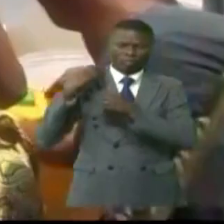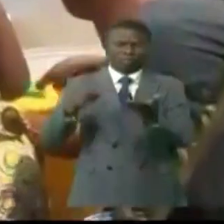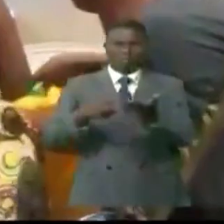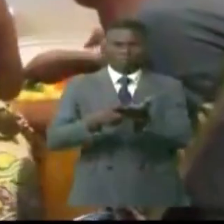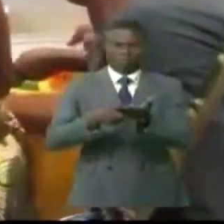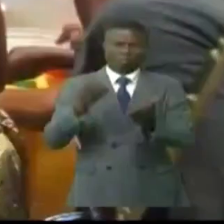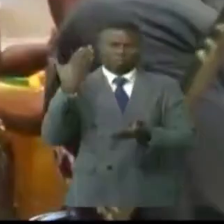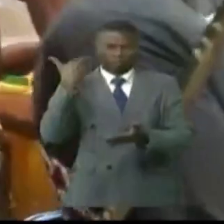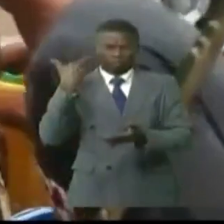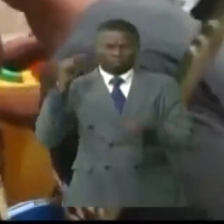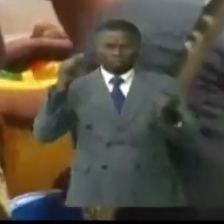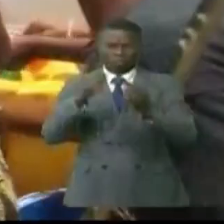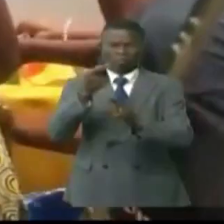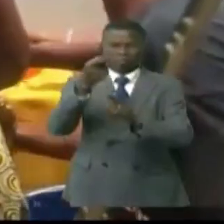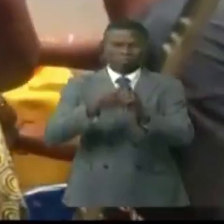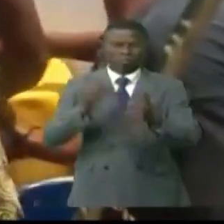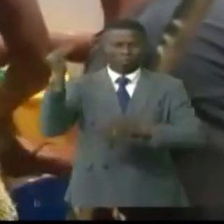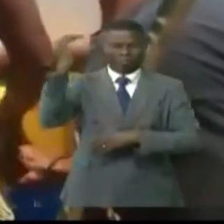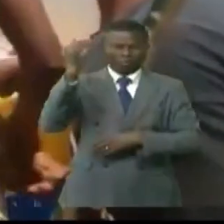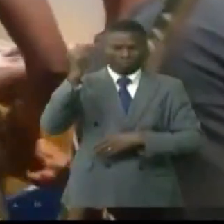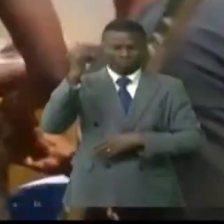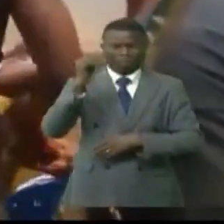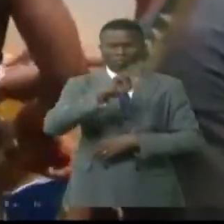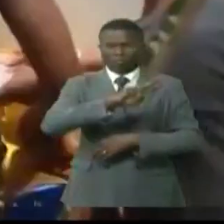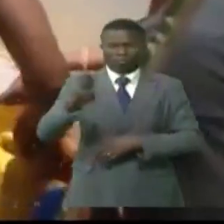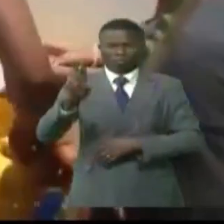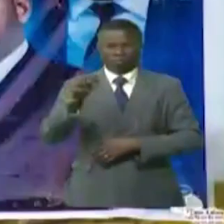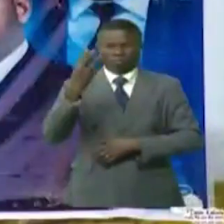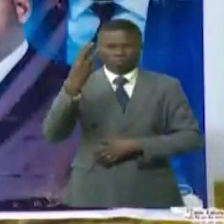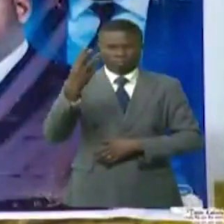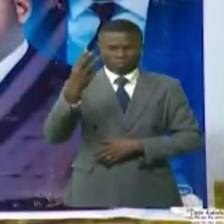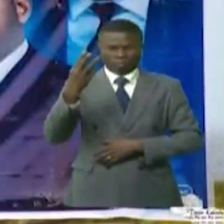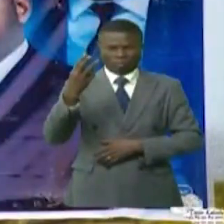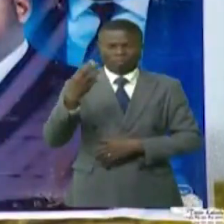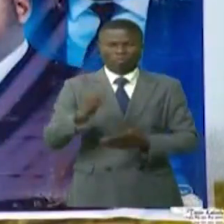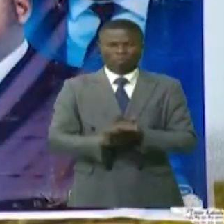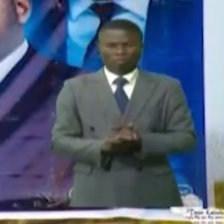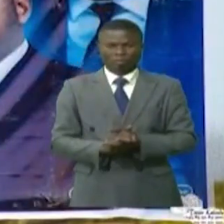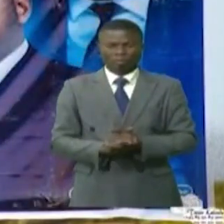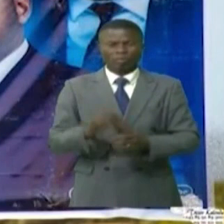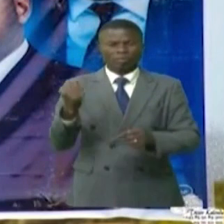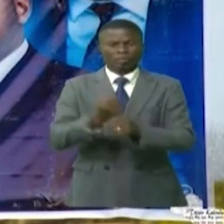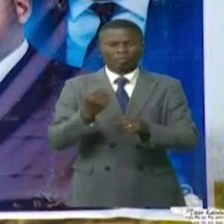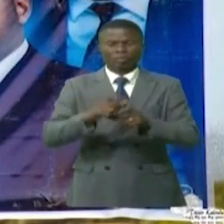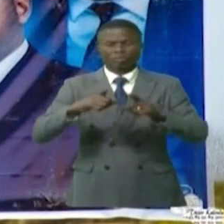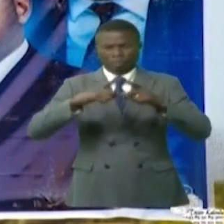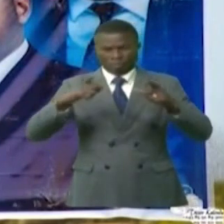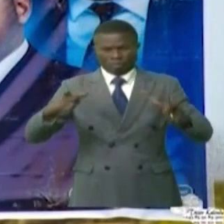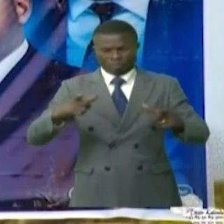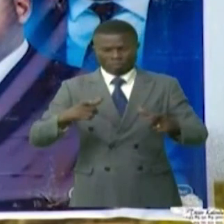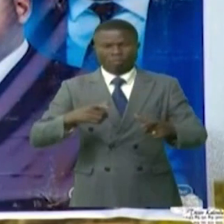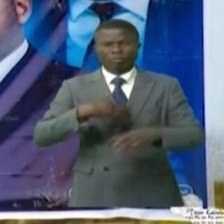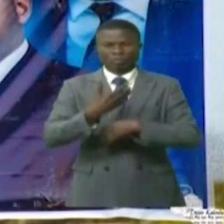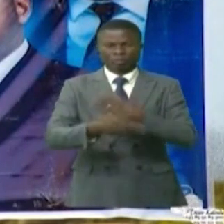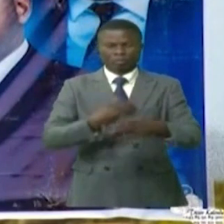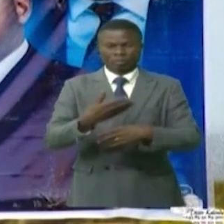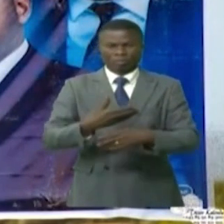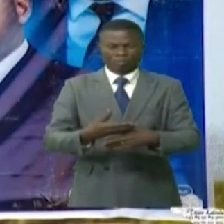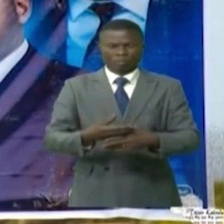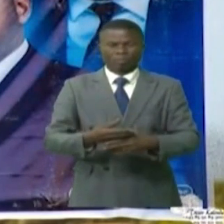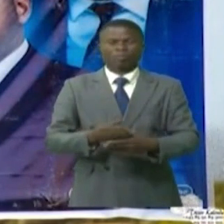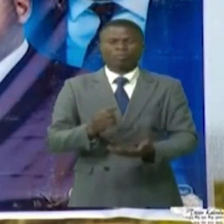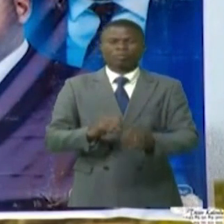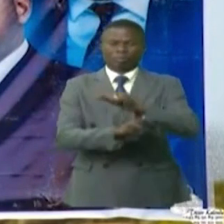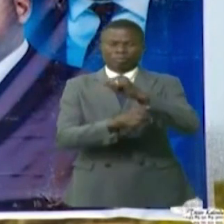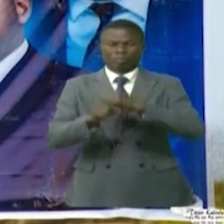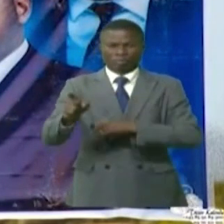d'eau jusqu'au mois de décembre de l'année en cours. En outre, les gros du travail ayant été réalisés par ces